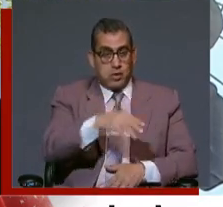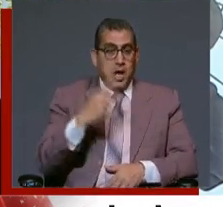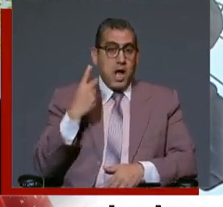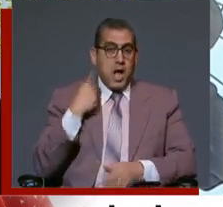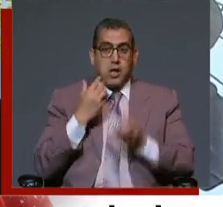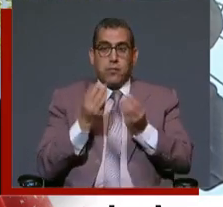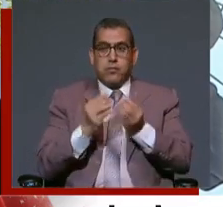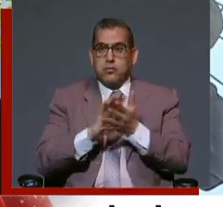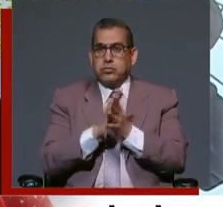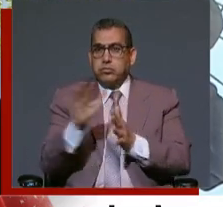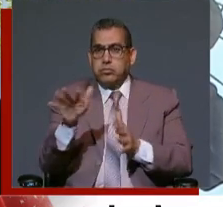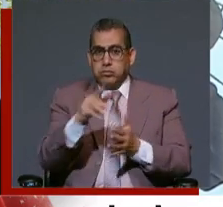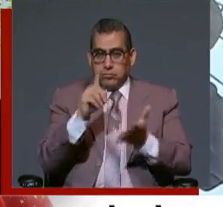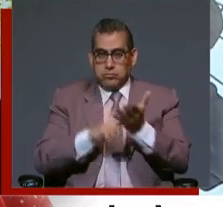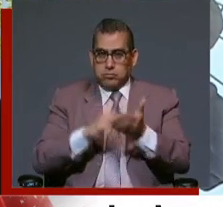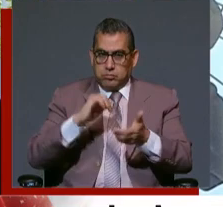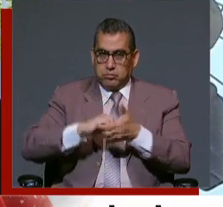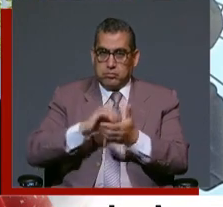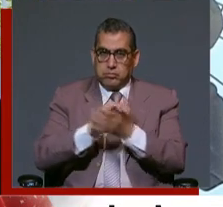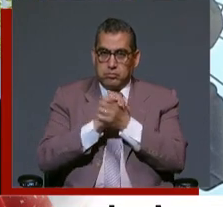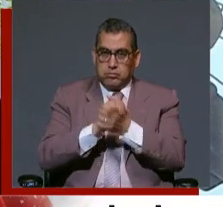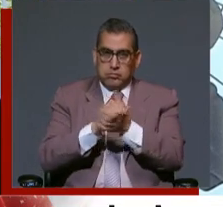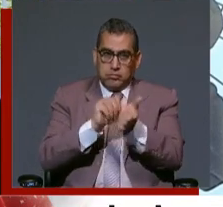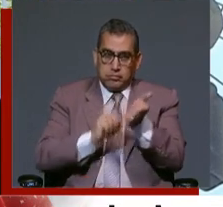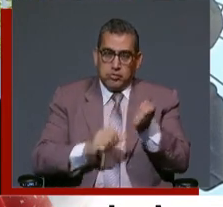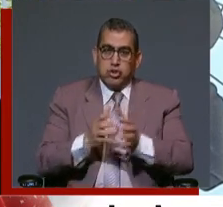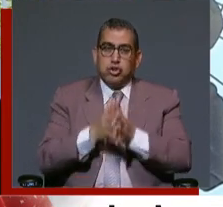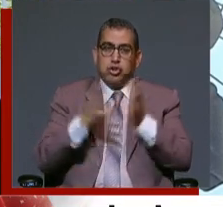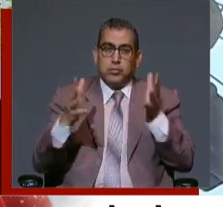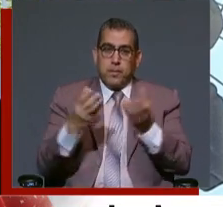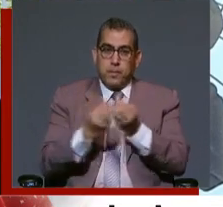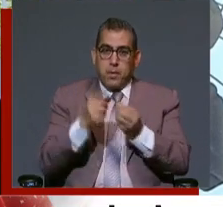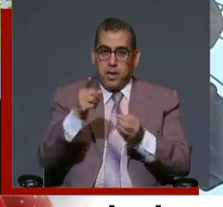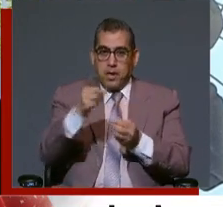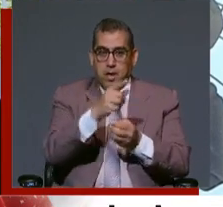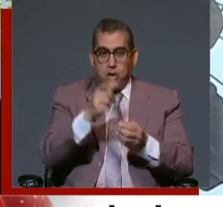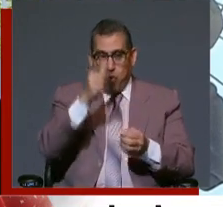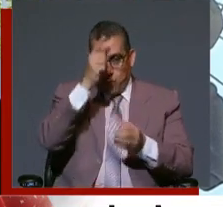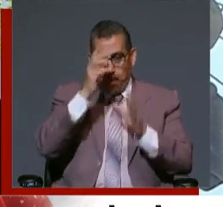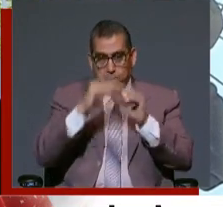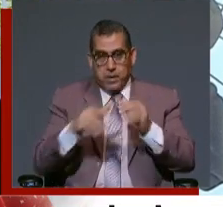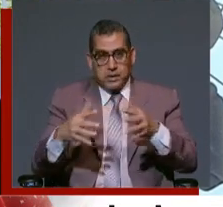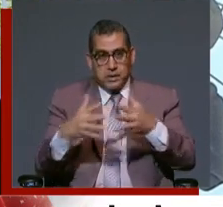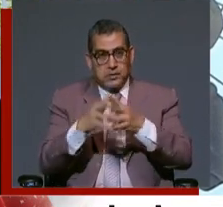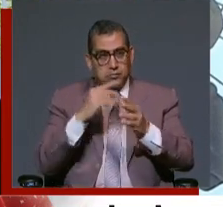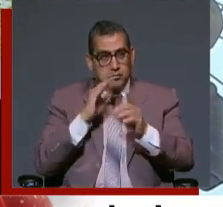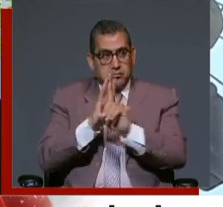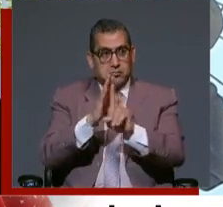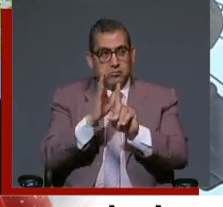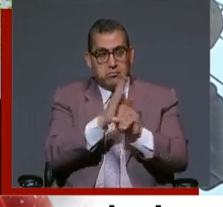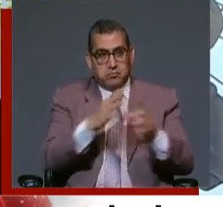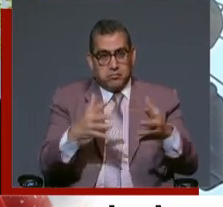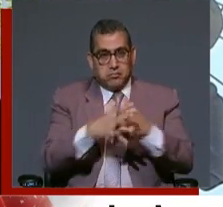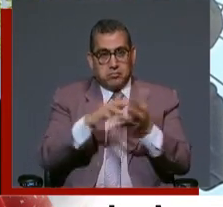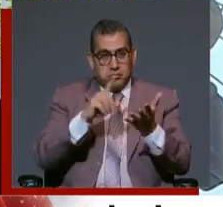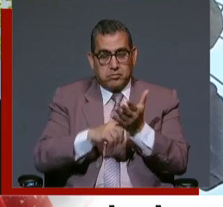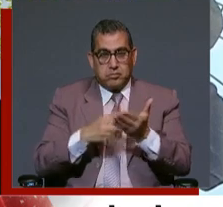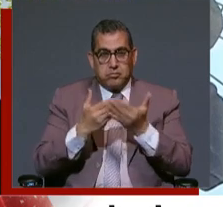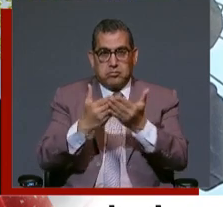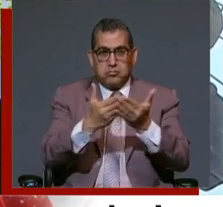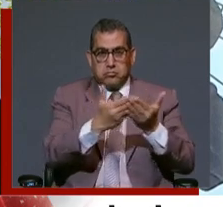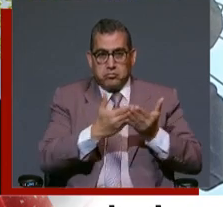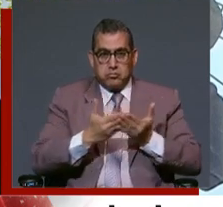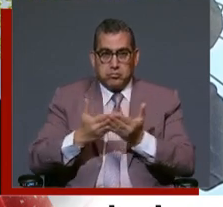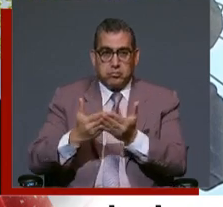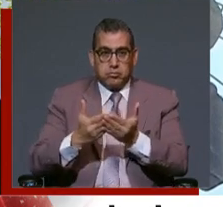كبير دليل على الصداقة العظيمة التي تربطكم بجمهورية مصر والدعم الذي ما فتئتم